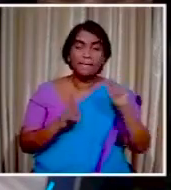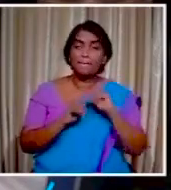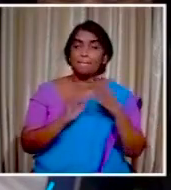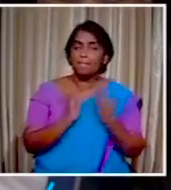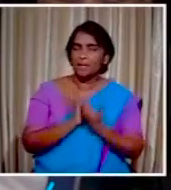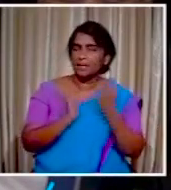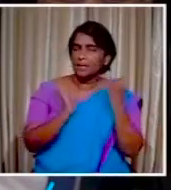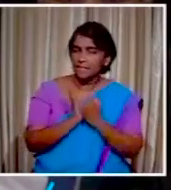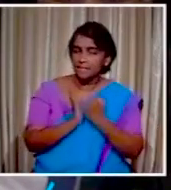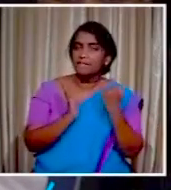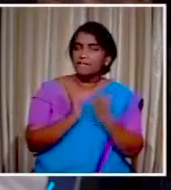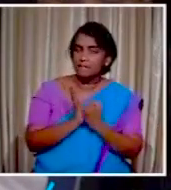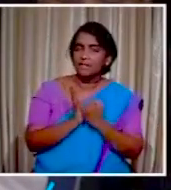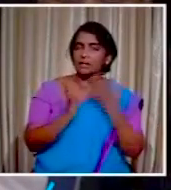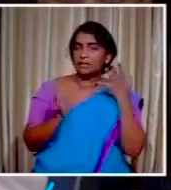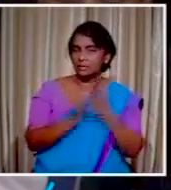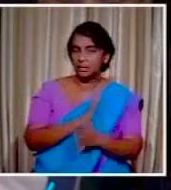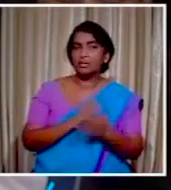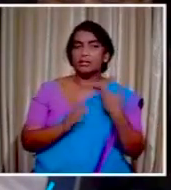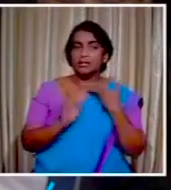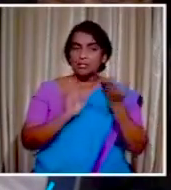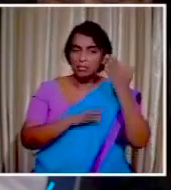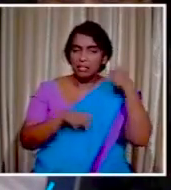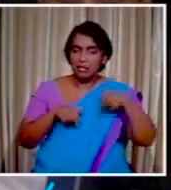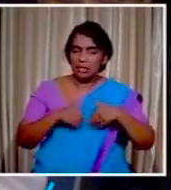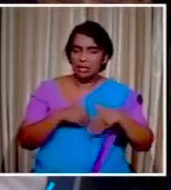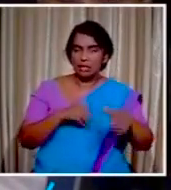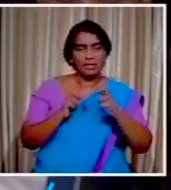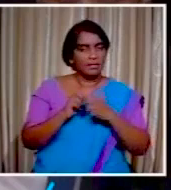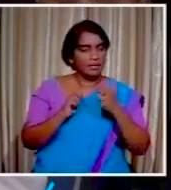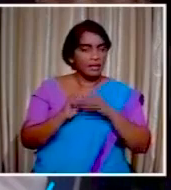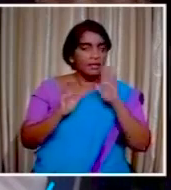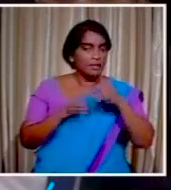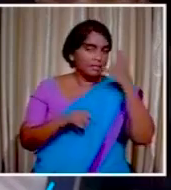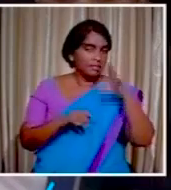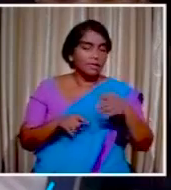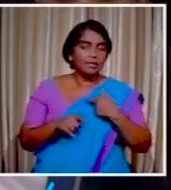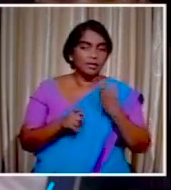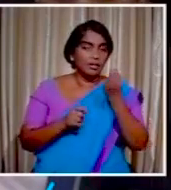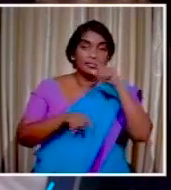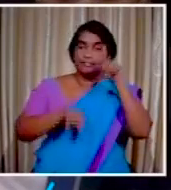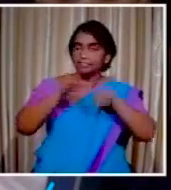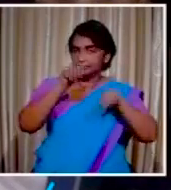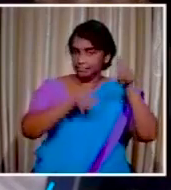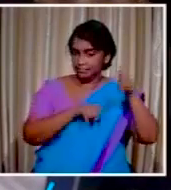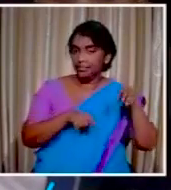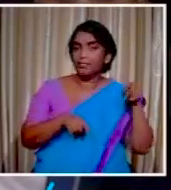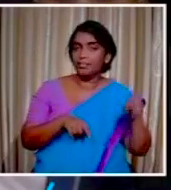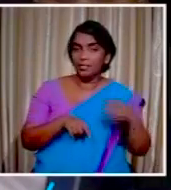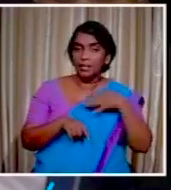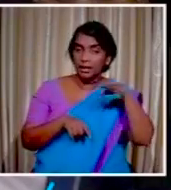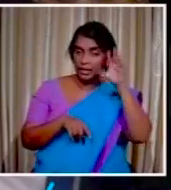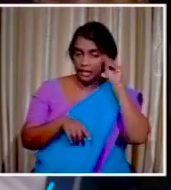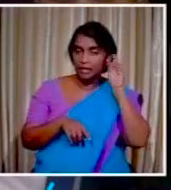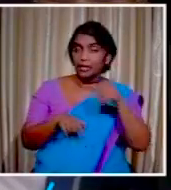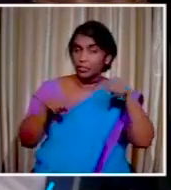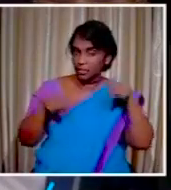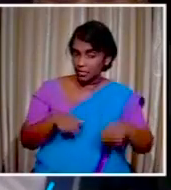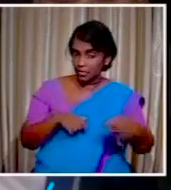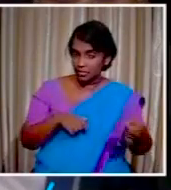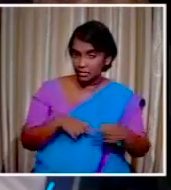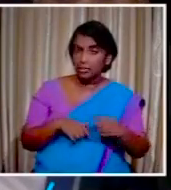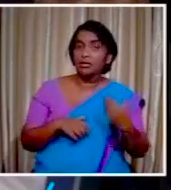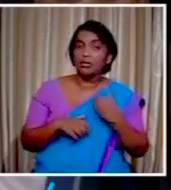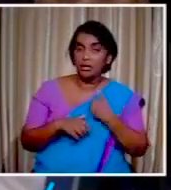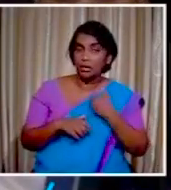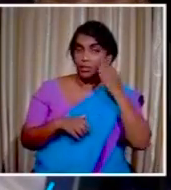වැරදි ප්‍රතිපත්ති තීන්දුව නිසා අපි ඒ දත්තයට පත් වෙලා තියෙනවා ඒක නිසා තමයි අපි මිල සූත්‍රයක් දීලා තියෙන්නේ ඔතන තේරුම් ගන්න ඕන අද දවසේ අපි